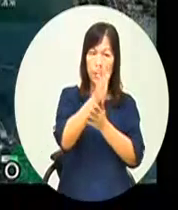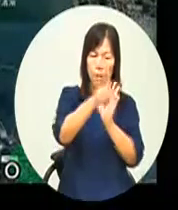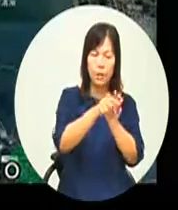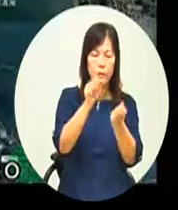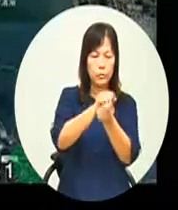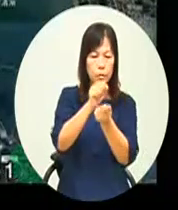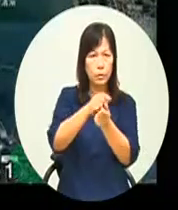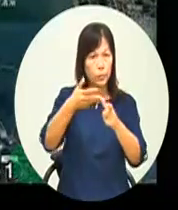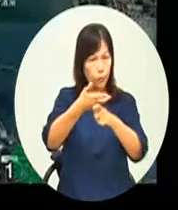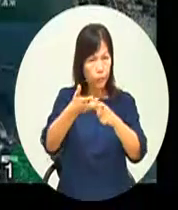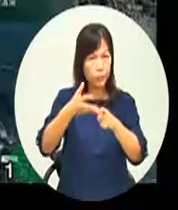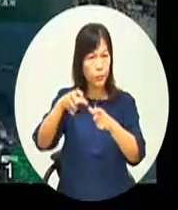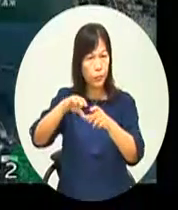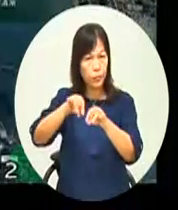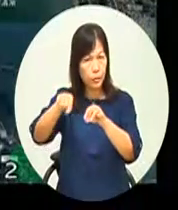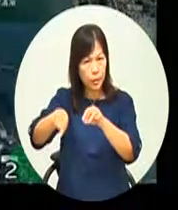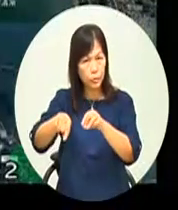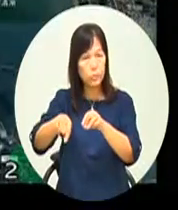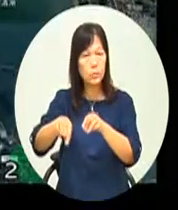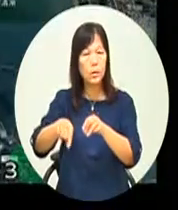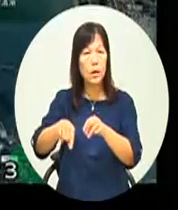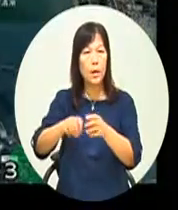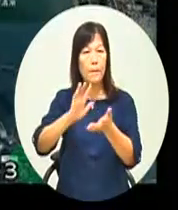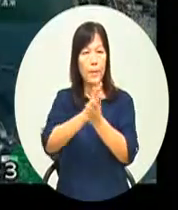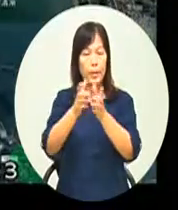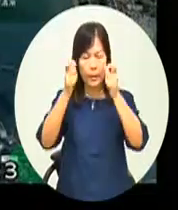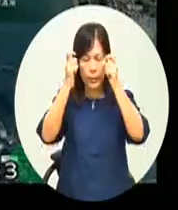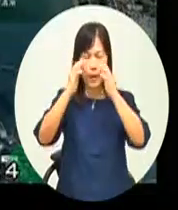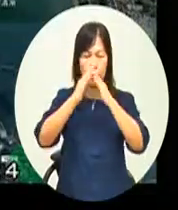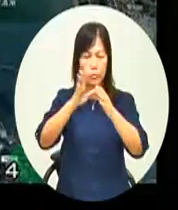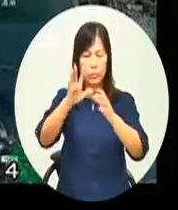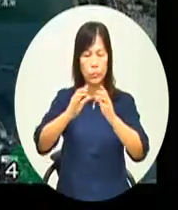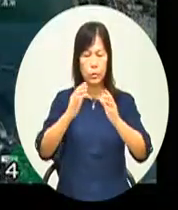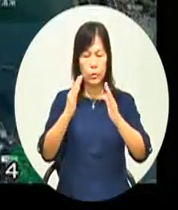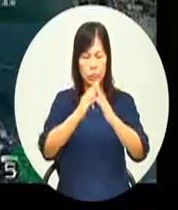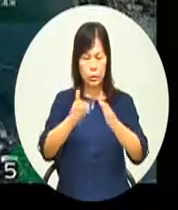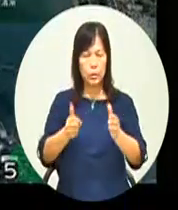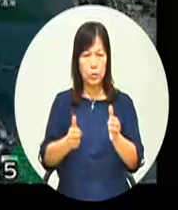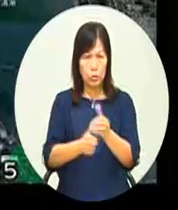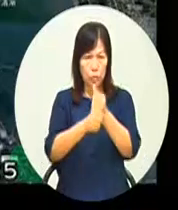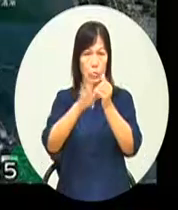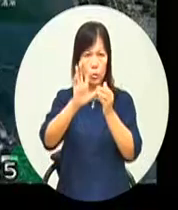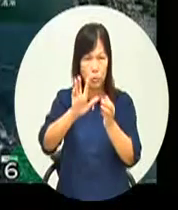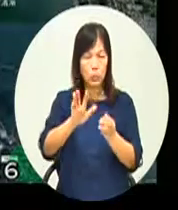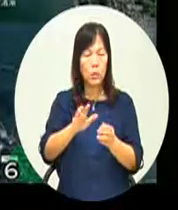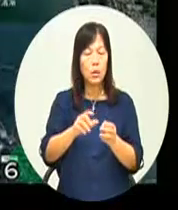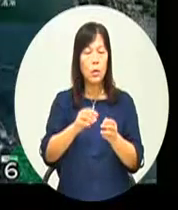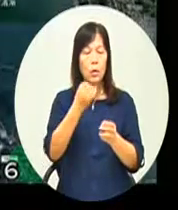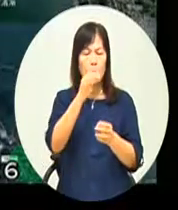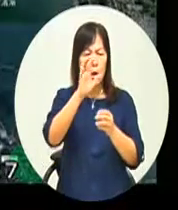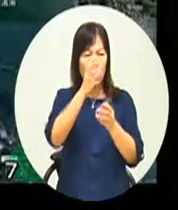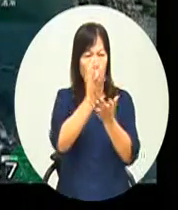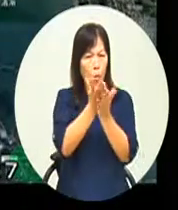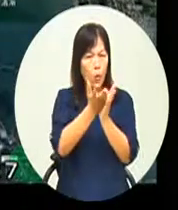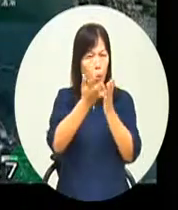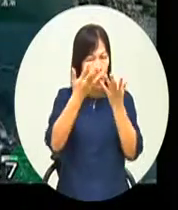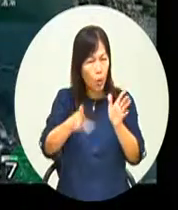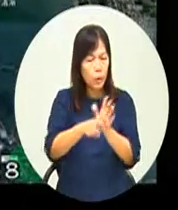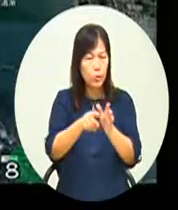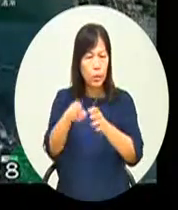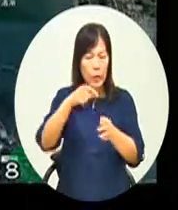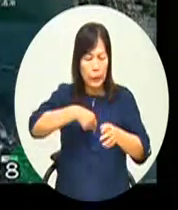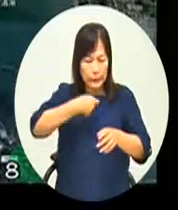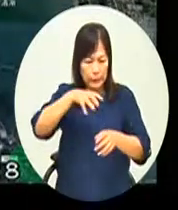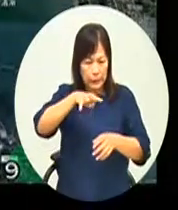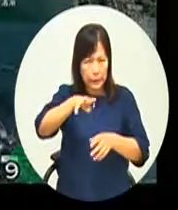区已经变成是高雄的一个市中心，那它拥有非常多的非常好的自然资